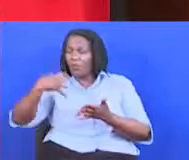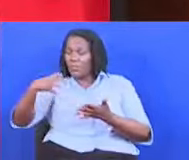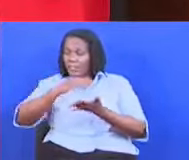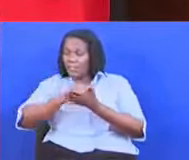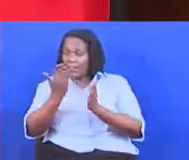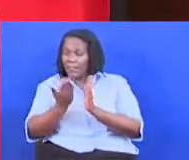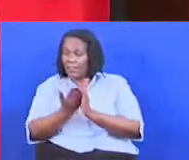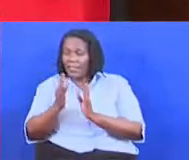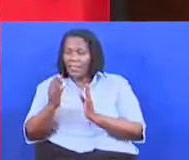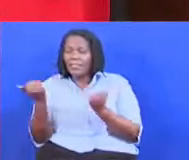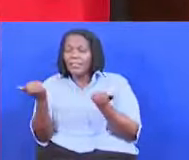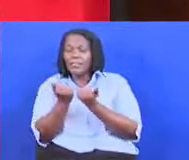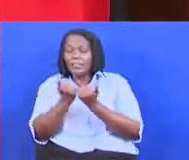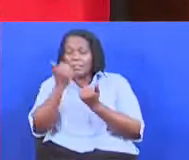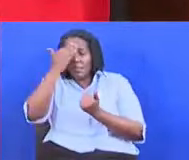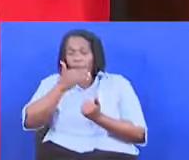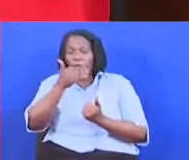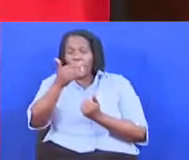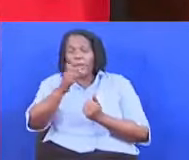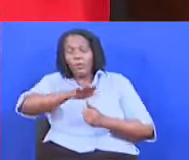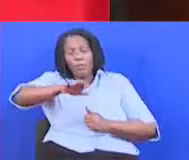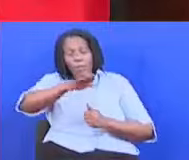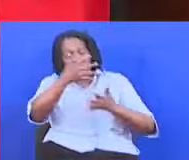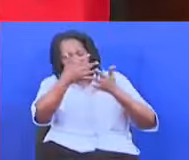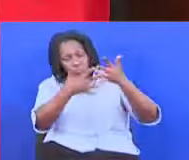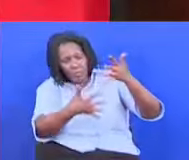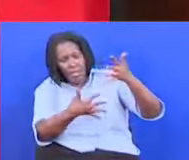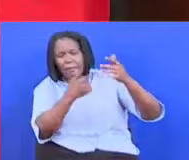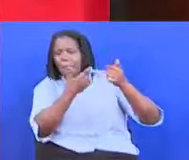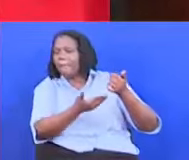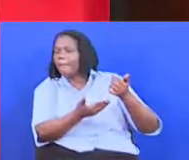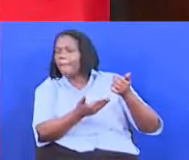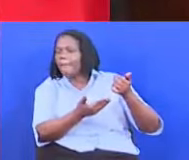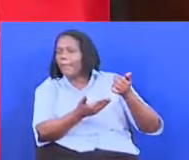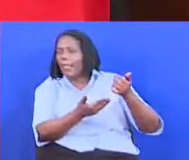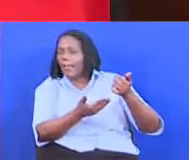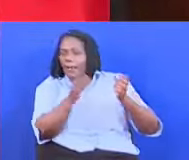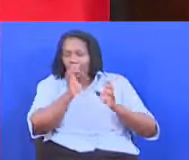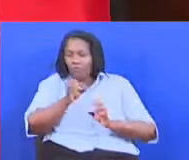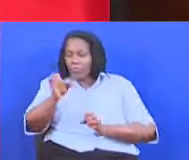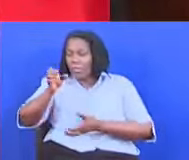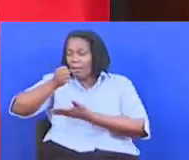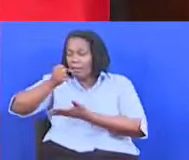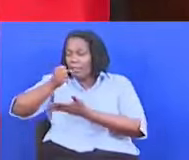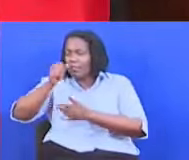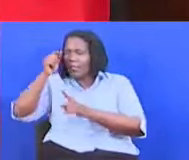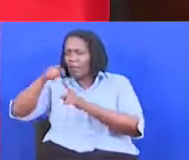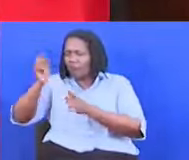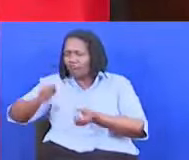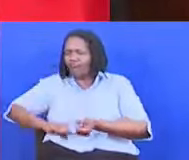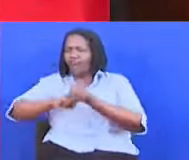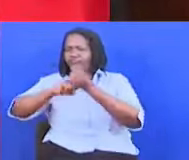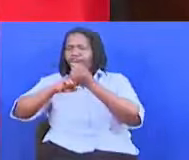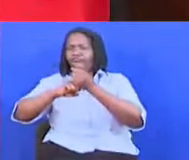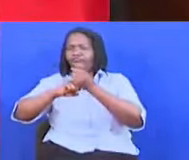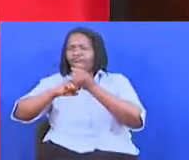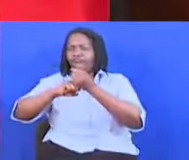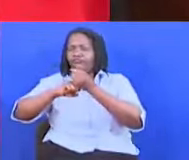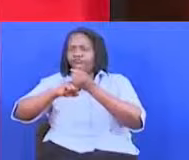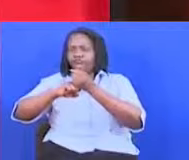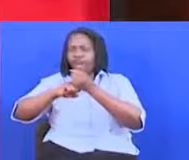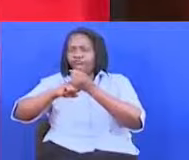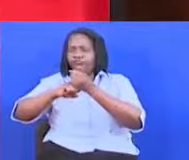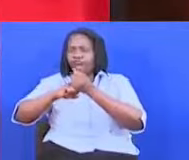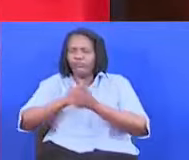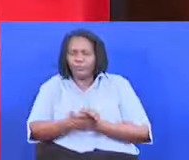maeneo haya saba ya kipaumbele katika diplomasia ya uchumi, ikiwemo kutenga budget ili kuleta tija iliyokusudiwa?